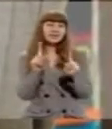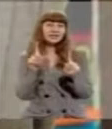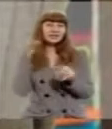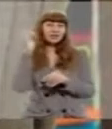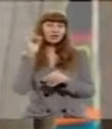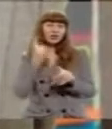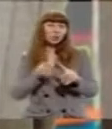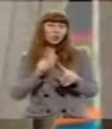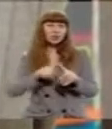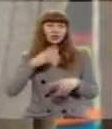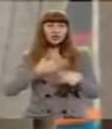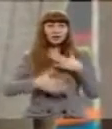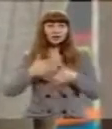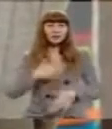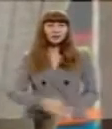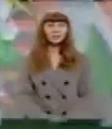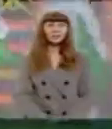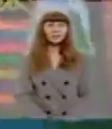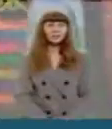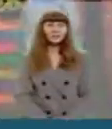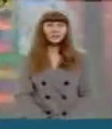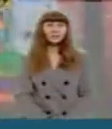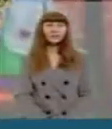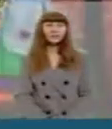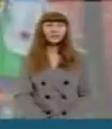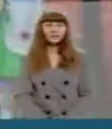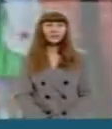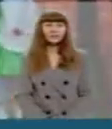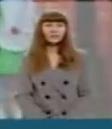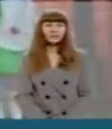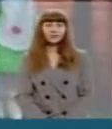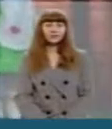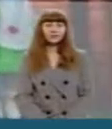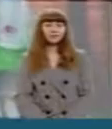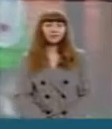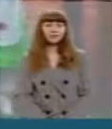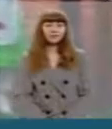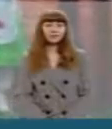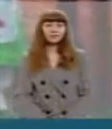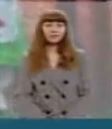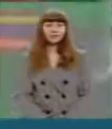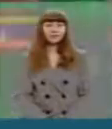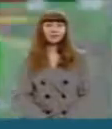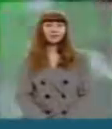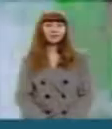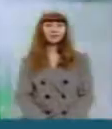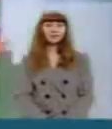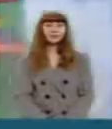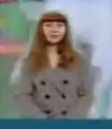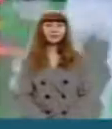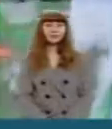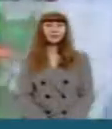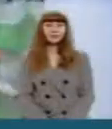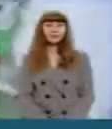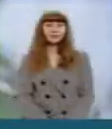шаруаларға арналады. Биылғы жылы үлкен астық пен мықты денсаулық тілегіміз келеді. Биыл Сабантой 2 мерейтойлық датаға